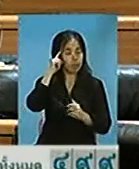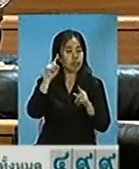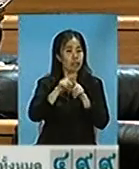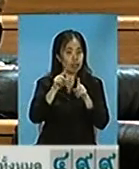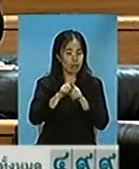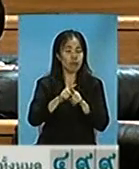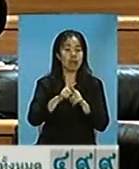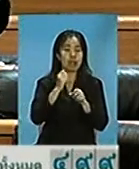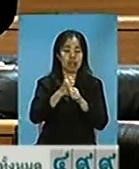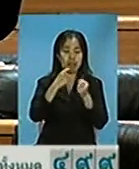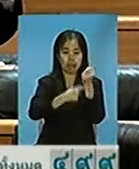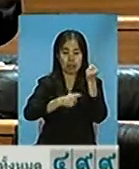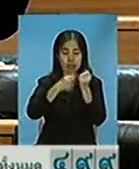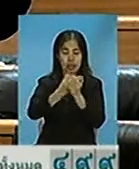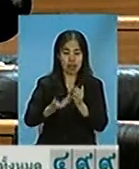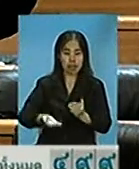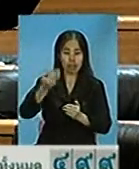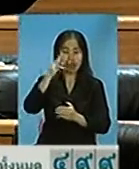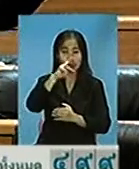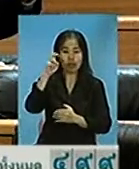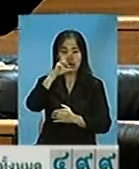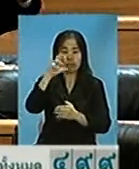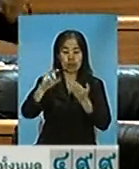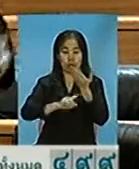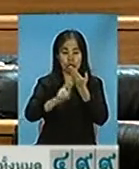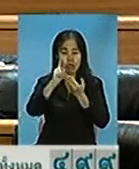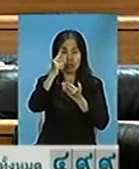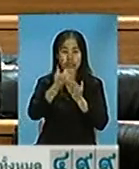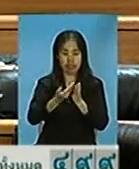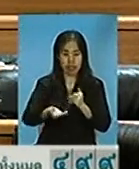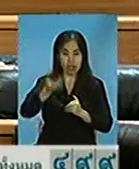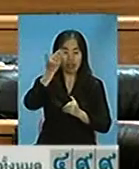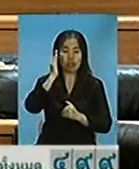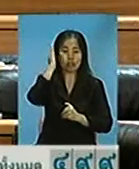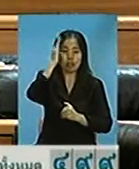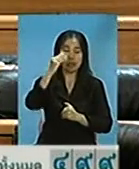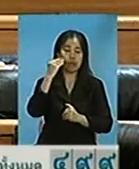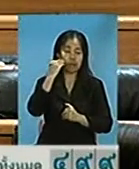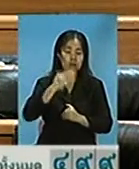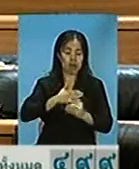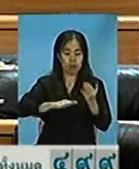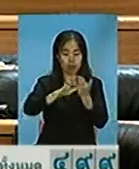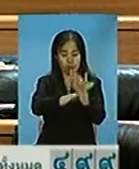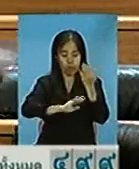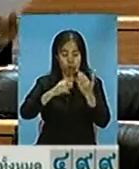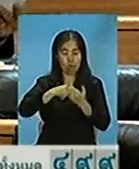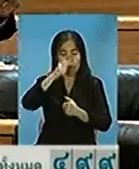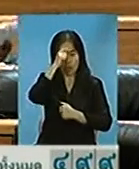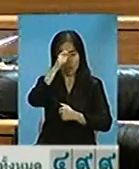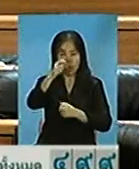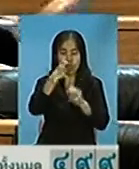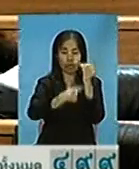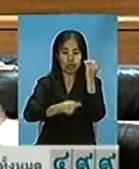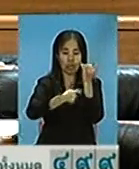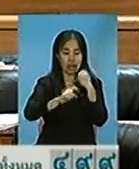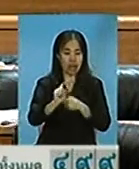คายางพาราสูงขึ้น200บาท300บาทต่อกิโลบ้านผมจะได้มีบุญคุณกับพี่น้องทั่วประเทศว่าเป็นต้นยางต้นแรกที่ป